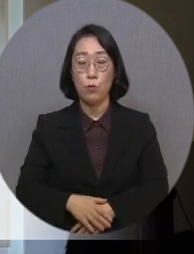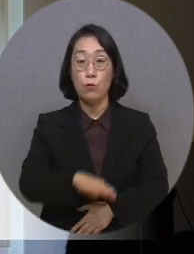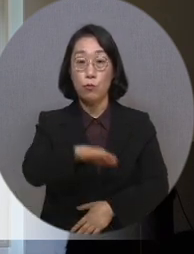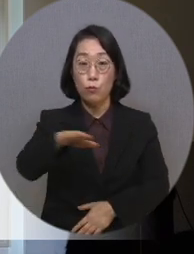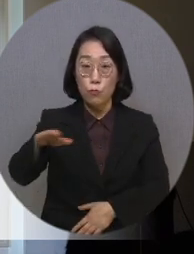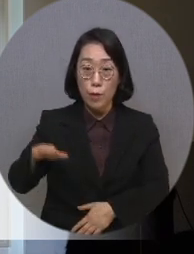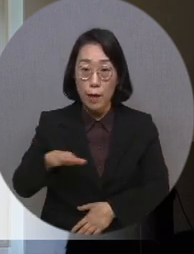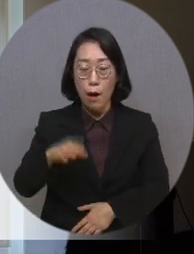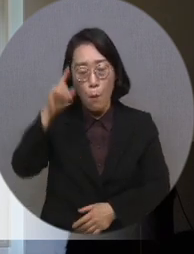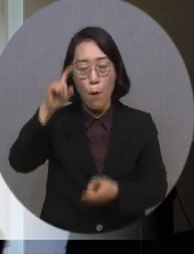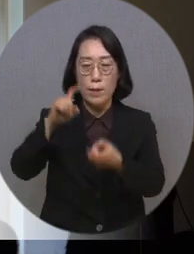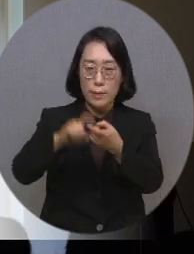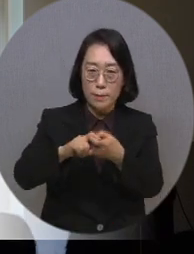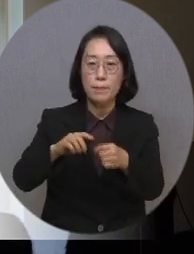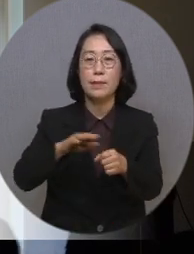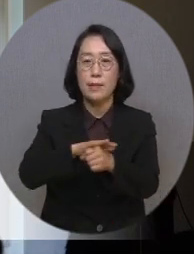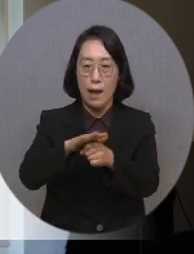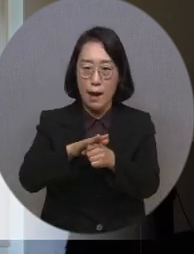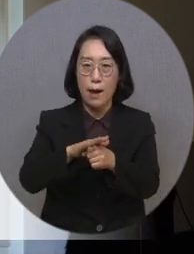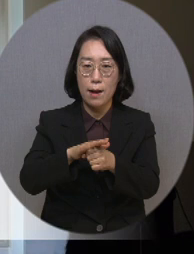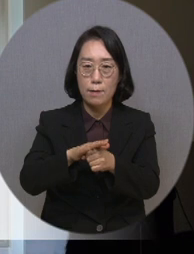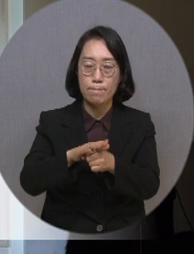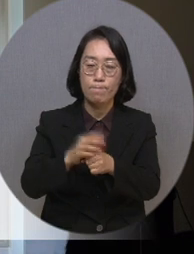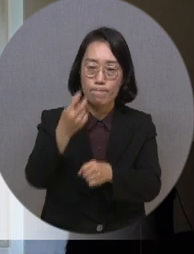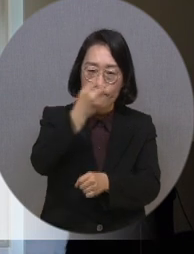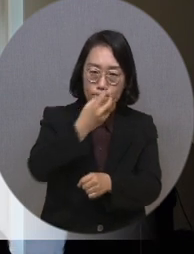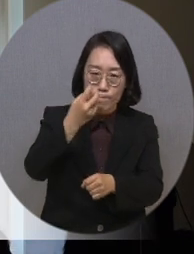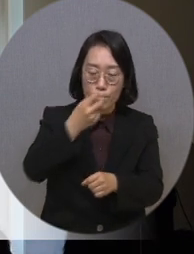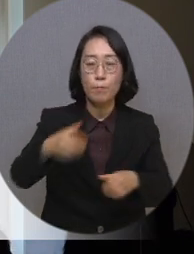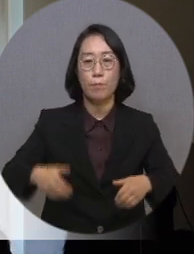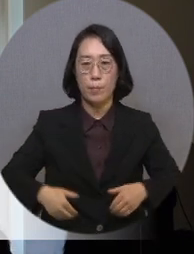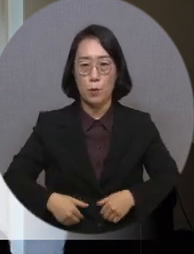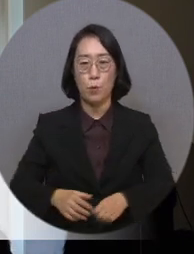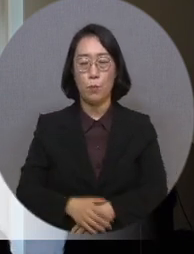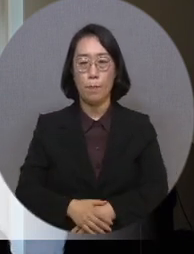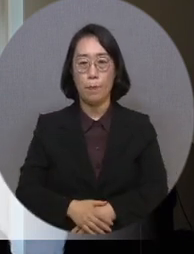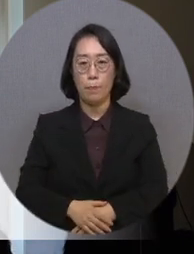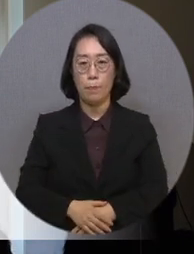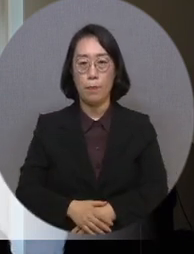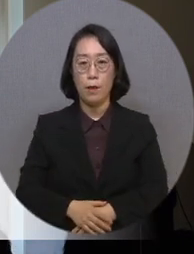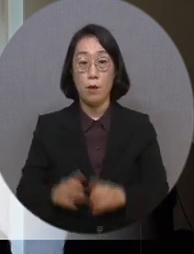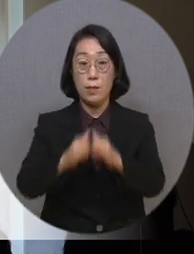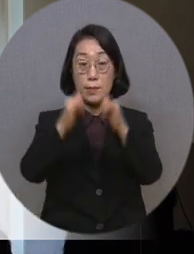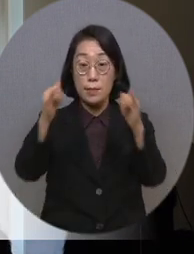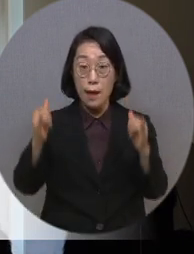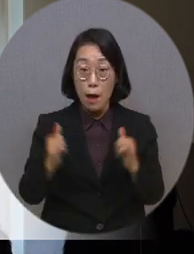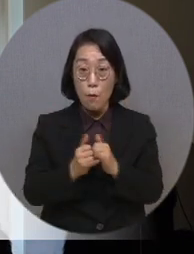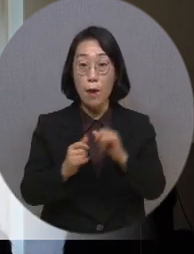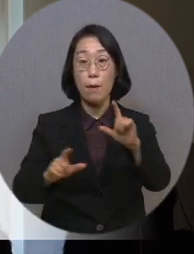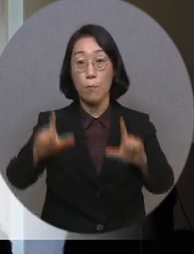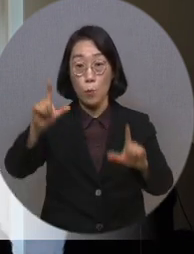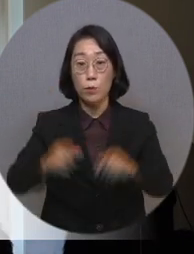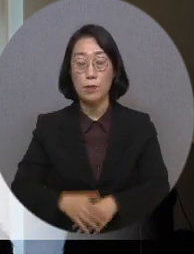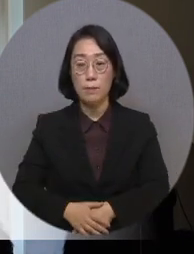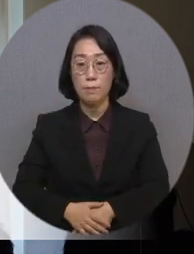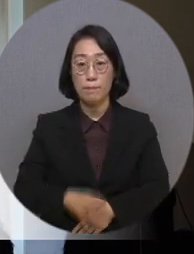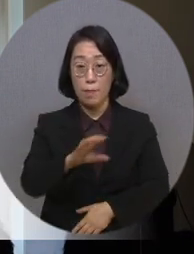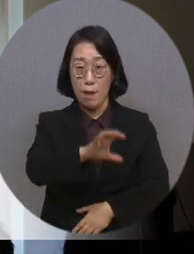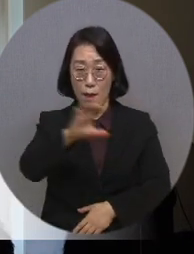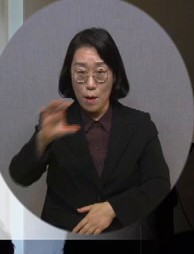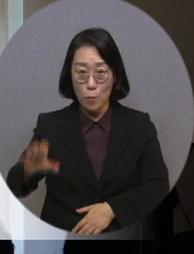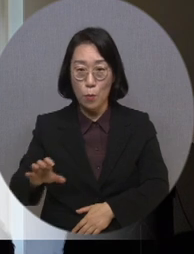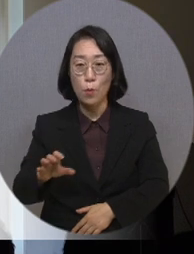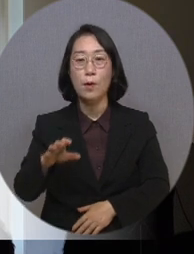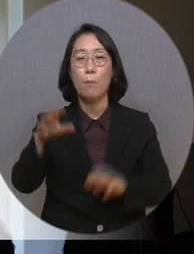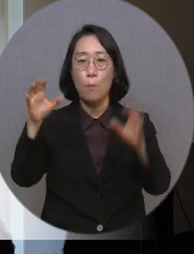저희들의 관심과 애정이 필요합니다. 이런 사회 현상을 반영하여 오늘 이 행사를